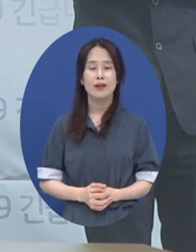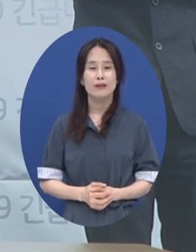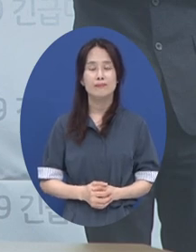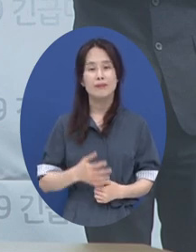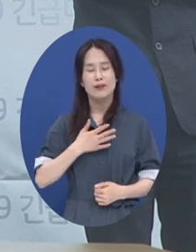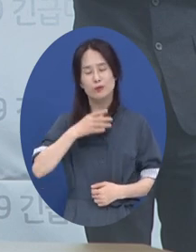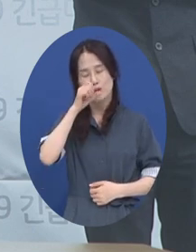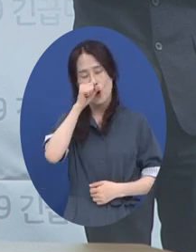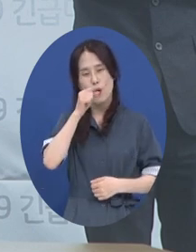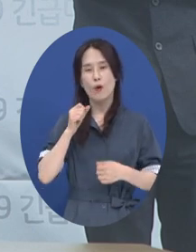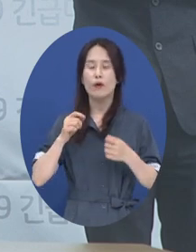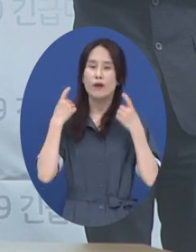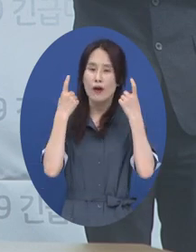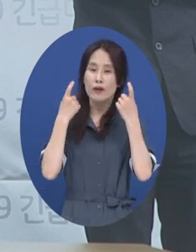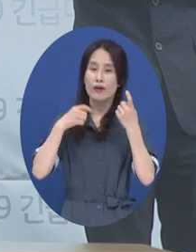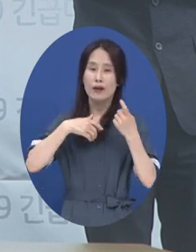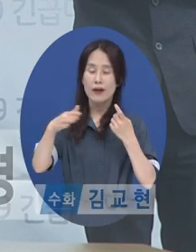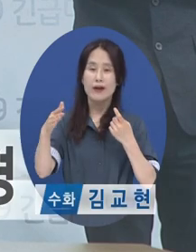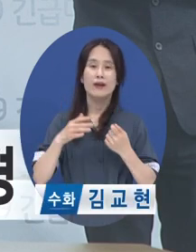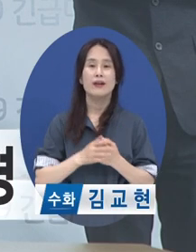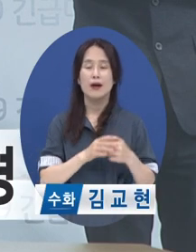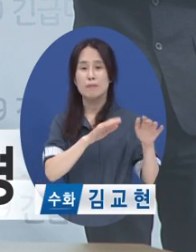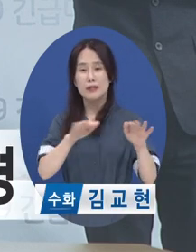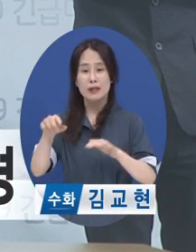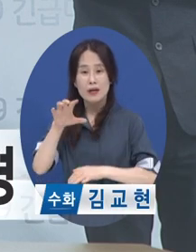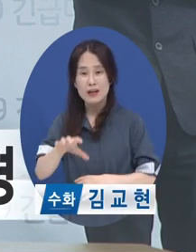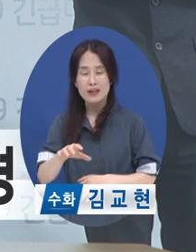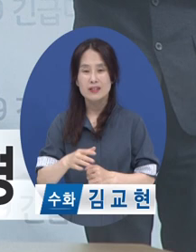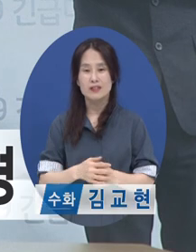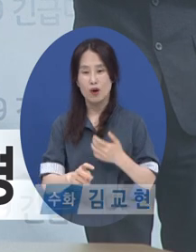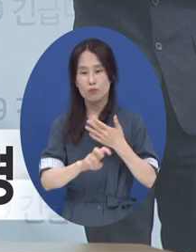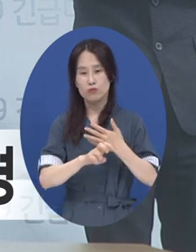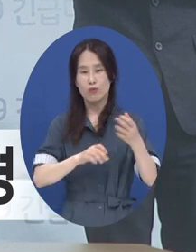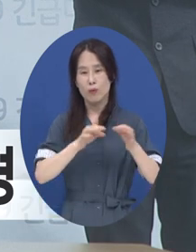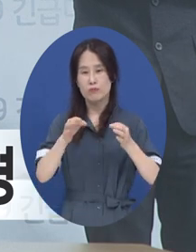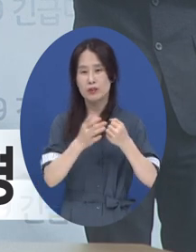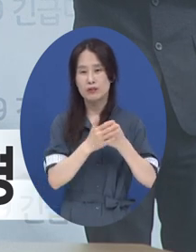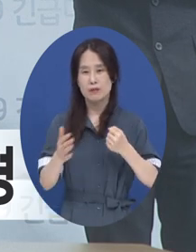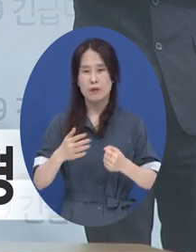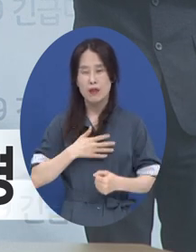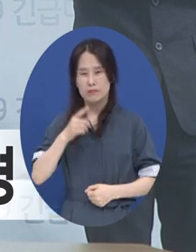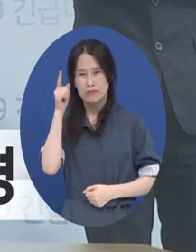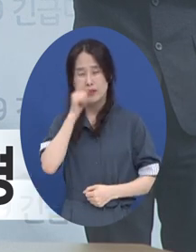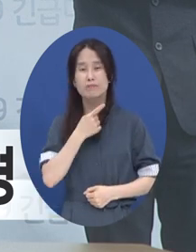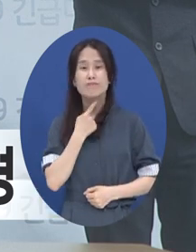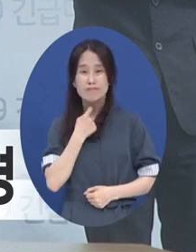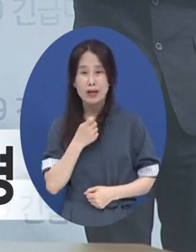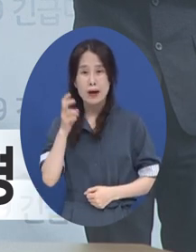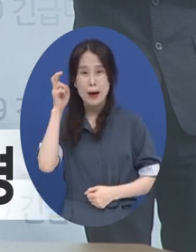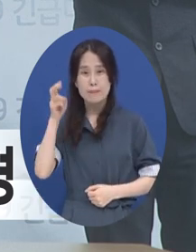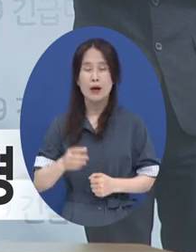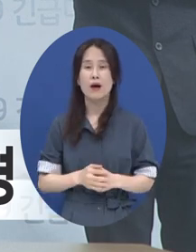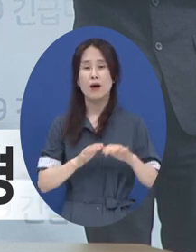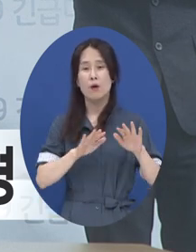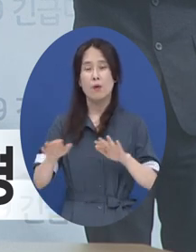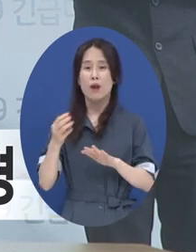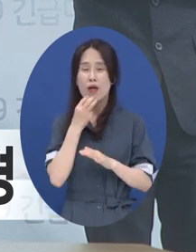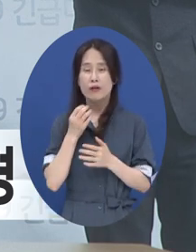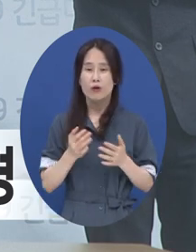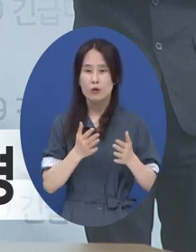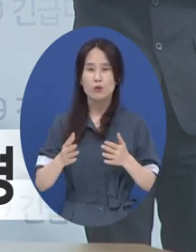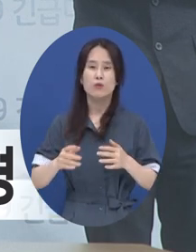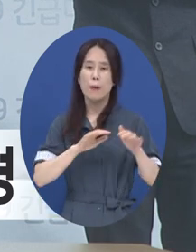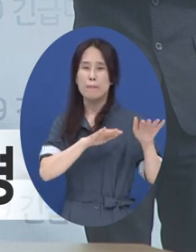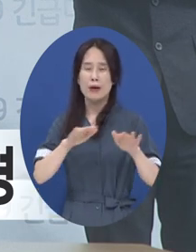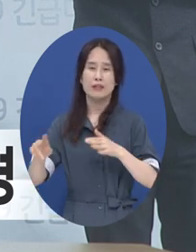기분 좋게 놀러 간 바닷가에서 파라솔 장사 등으로 눈살 찌푸려진 경험들 있으실 텐데요. 올해 경기도는 바닷가